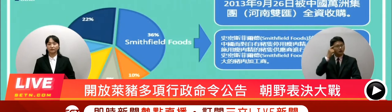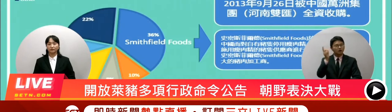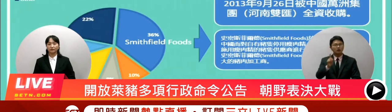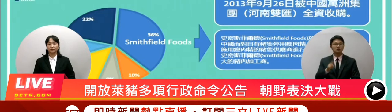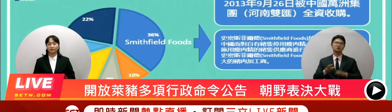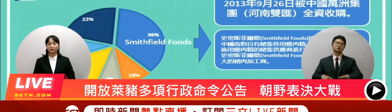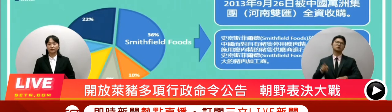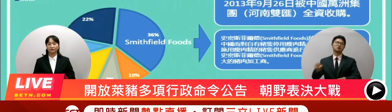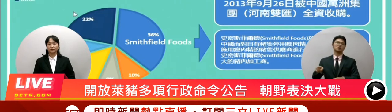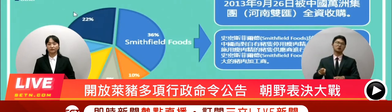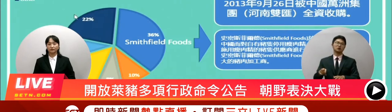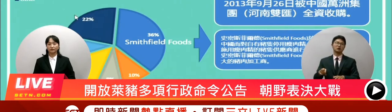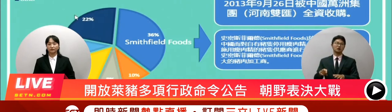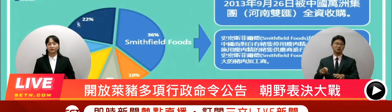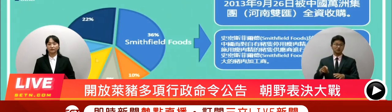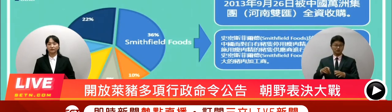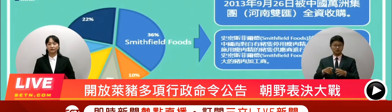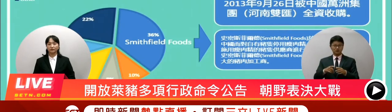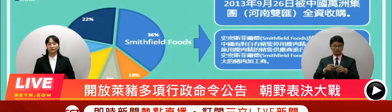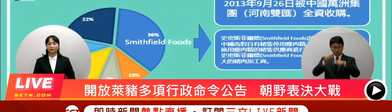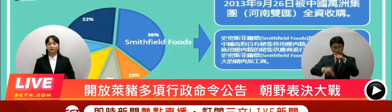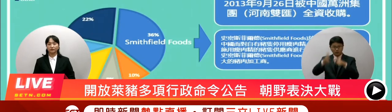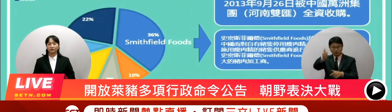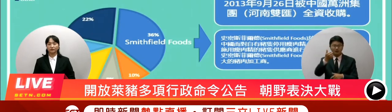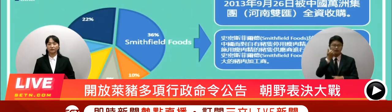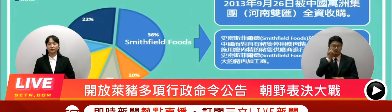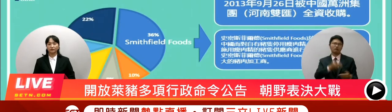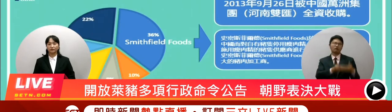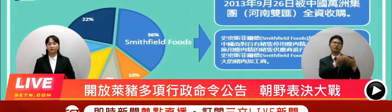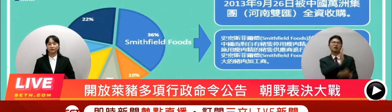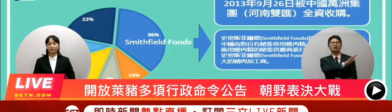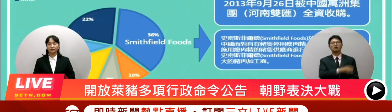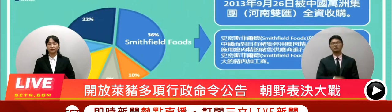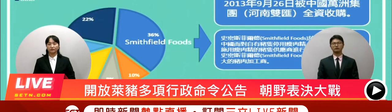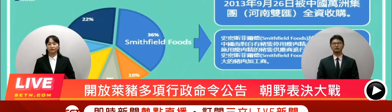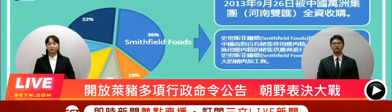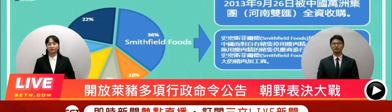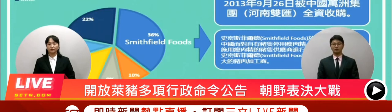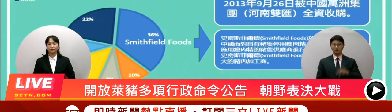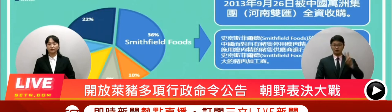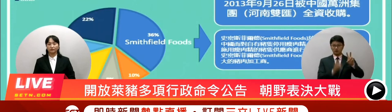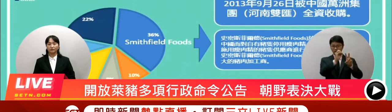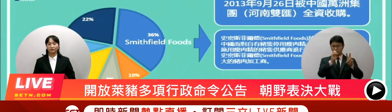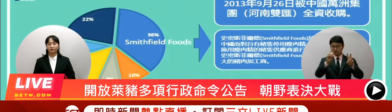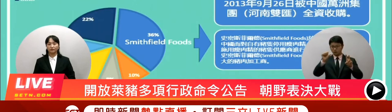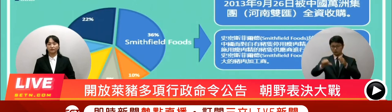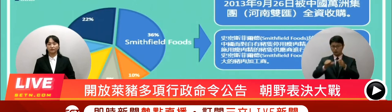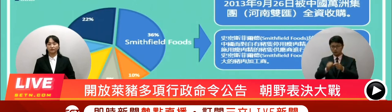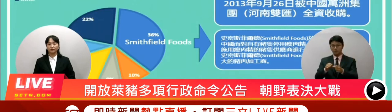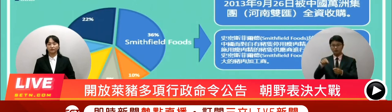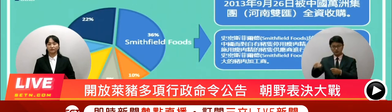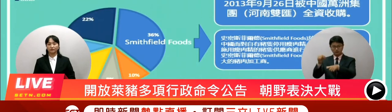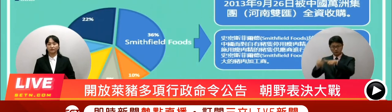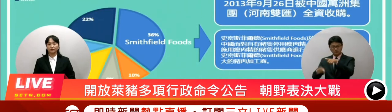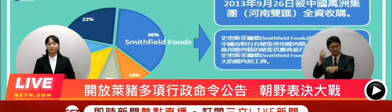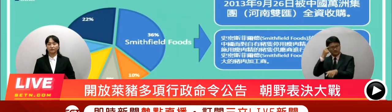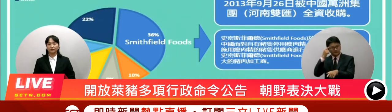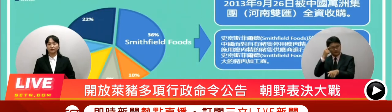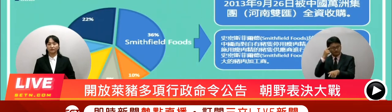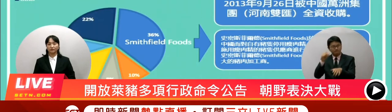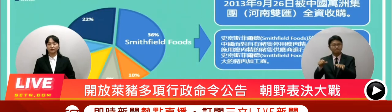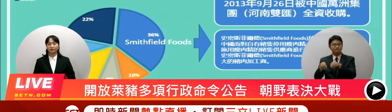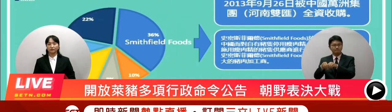国 的公司了。那史密斯菲尔德在2015年呢，它为了要进入中国市场，所以它的